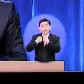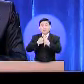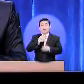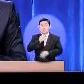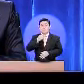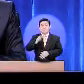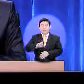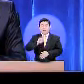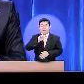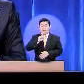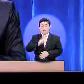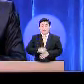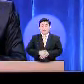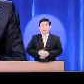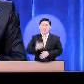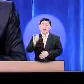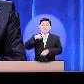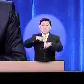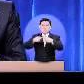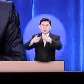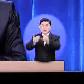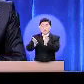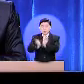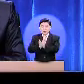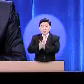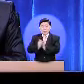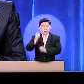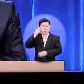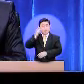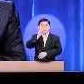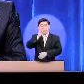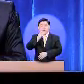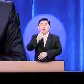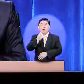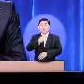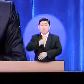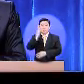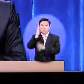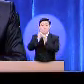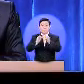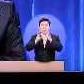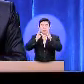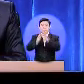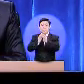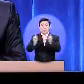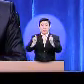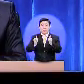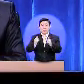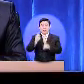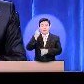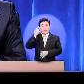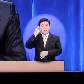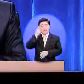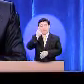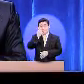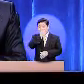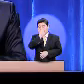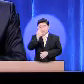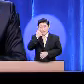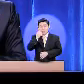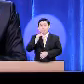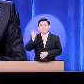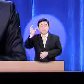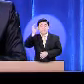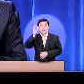펼치고 싶었습니다. 기존 정치권이 미처 생각하지 못한 시민운동가로서의 시각을 기대해